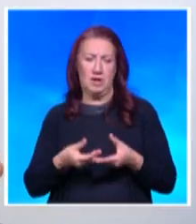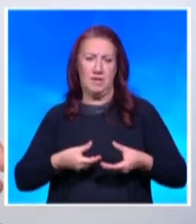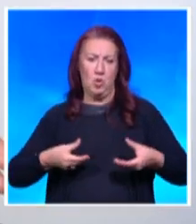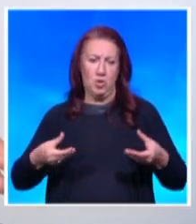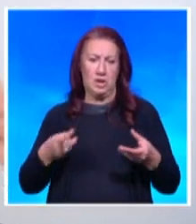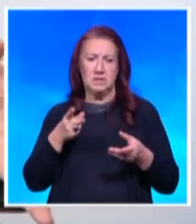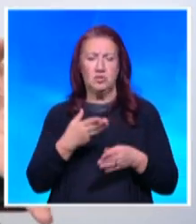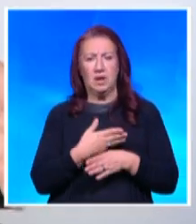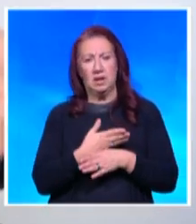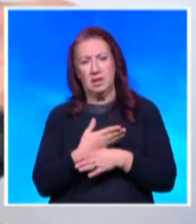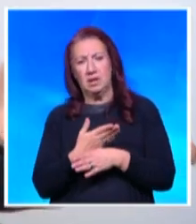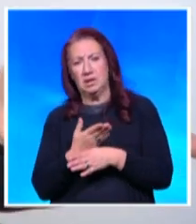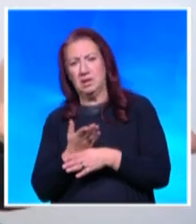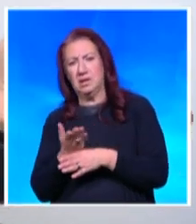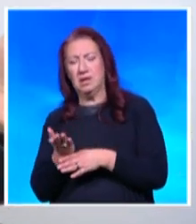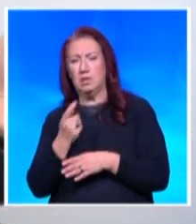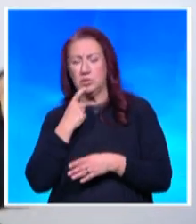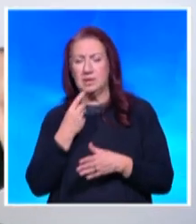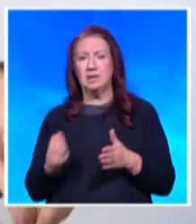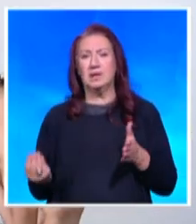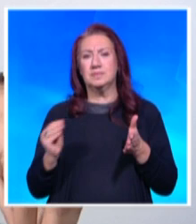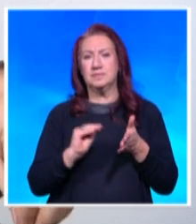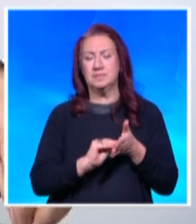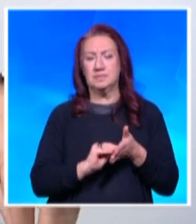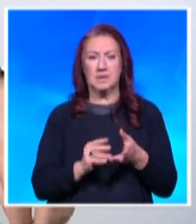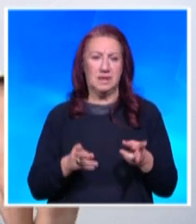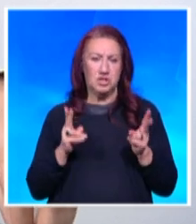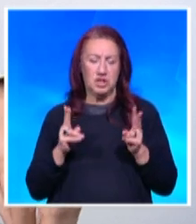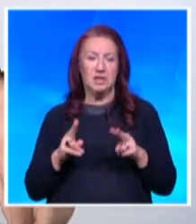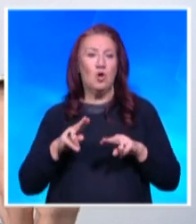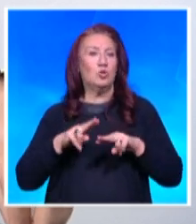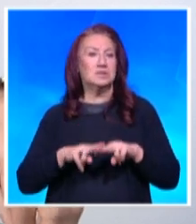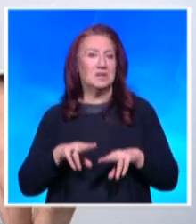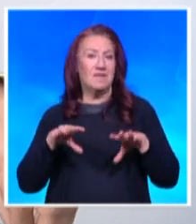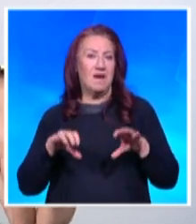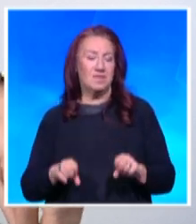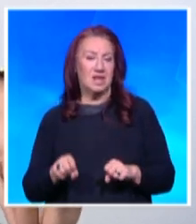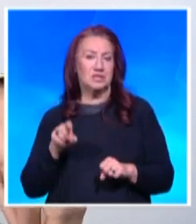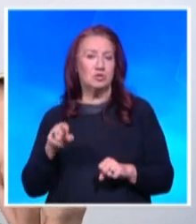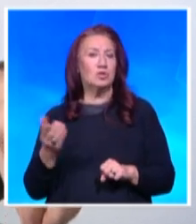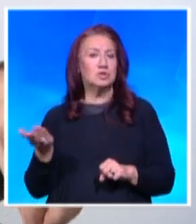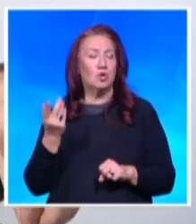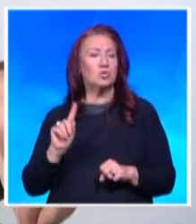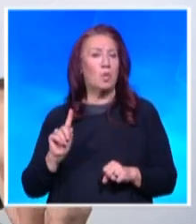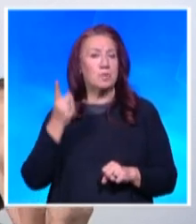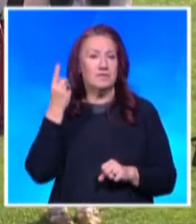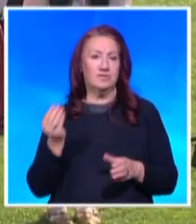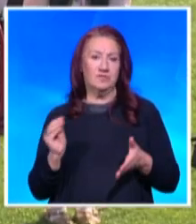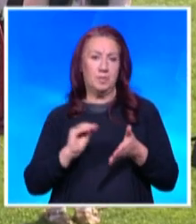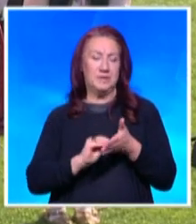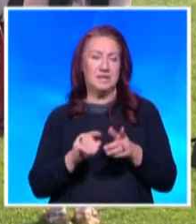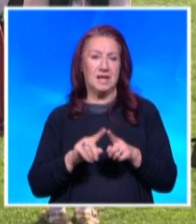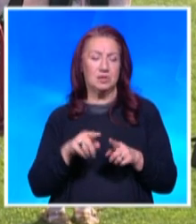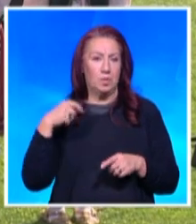години вписването на решенията, съответно оставя на власт в Българския футболен съюз този, който е вписаният президент.